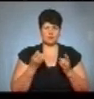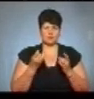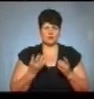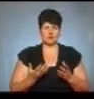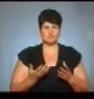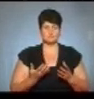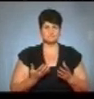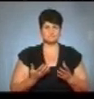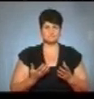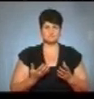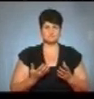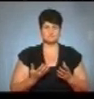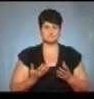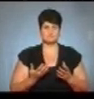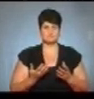наприклад,